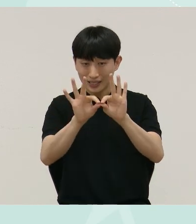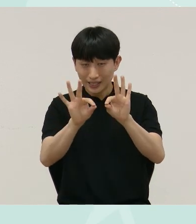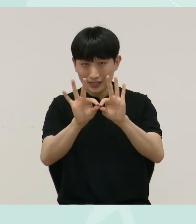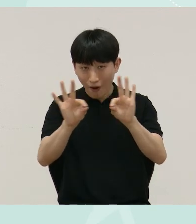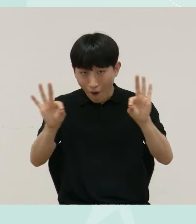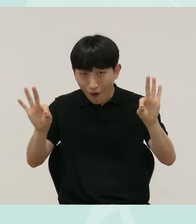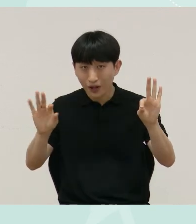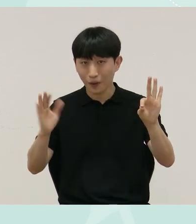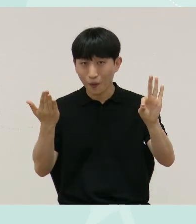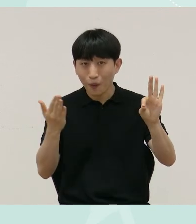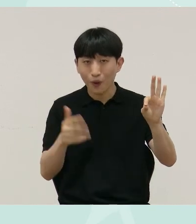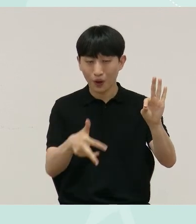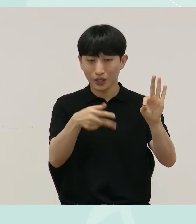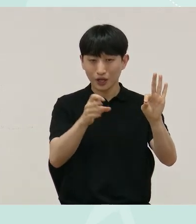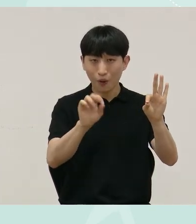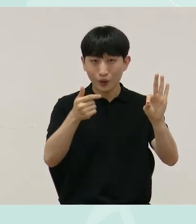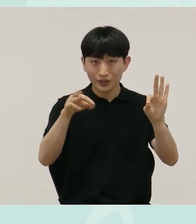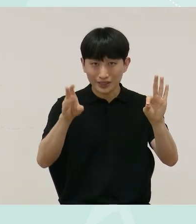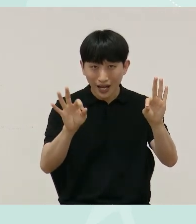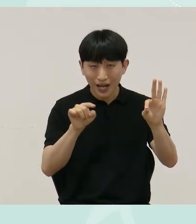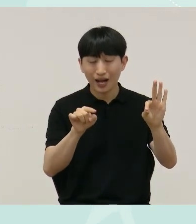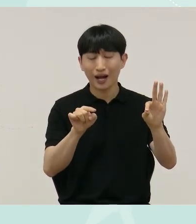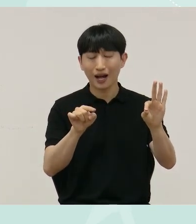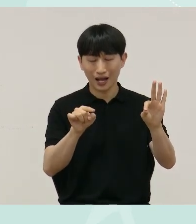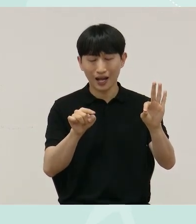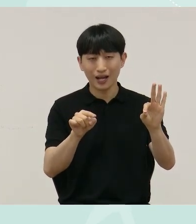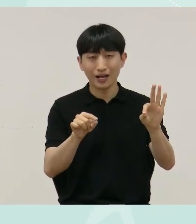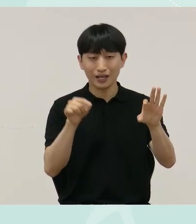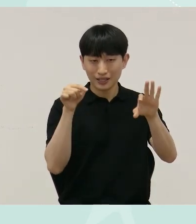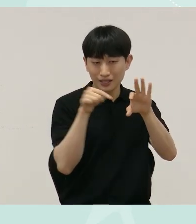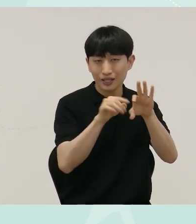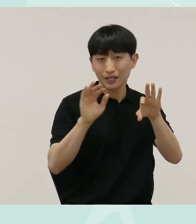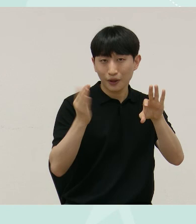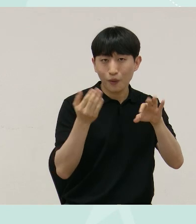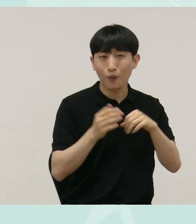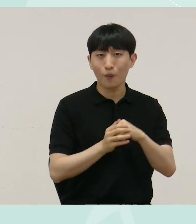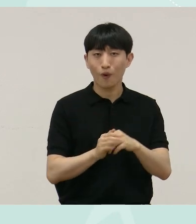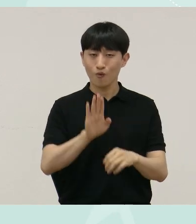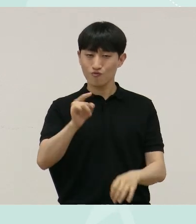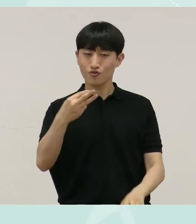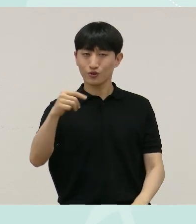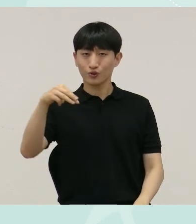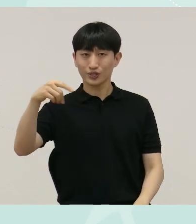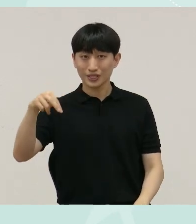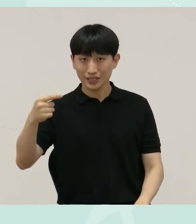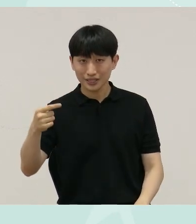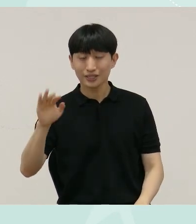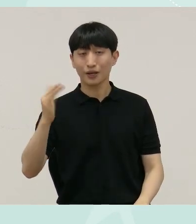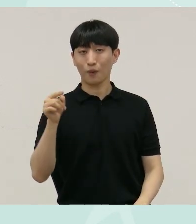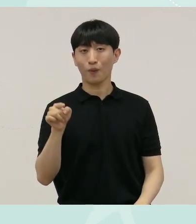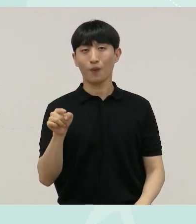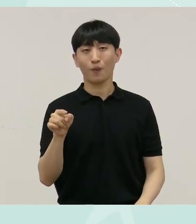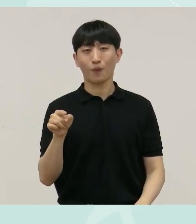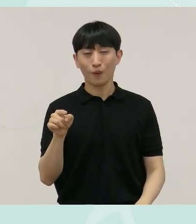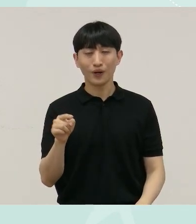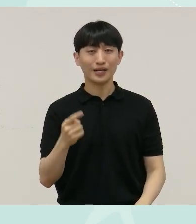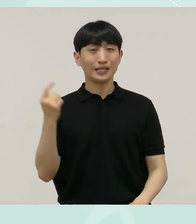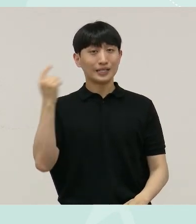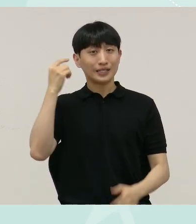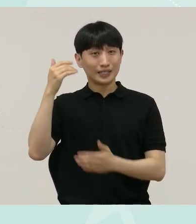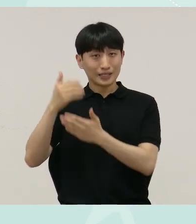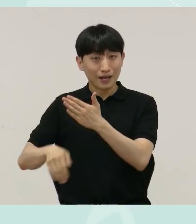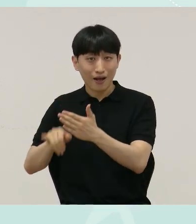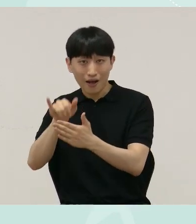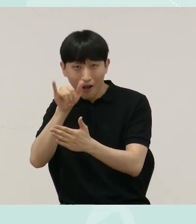정원창 수술 방법의 도입, 그 다음에 매핑 선진화 및 제어 방법에서의 블루투스 활용의 도입으로 갈속 잔청이 많거나 편측성